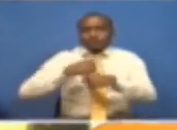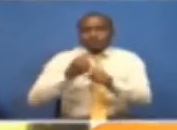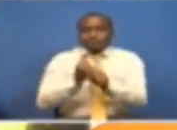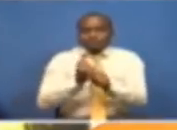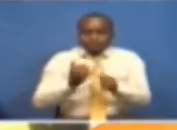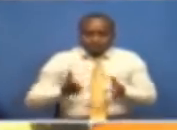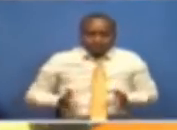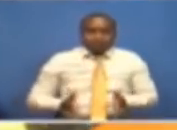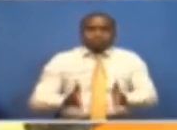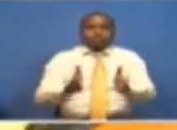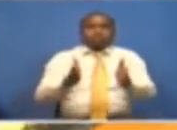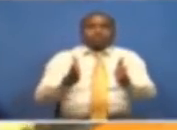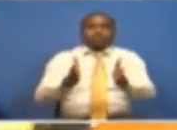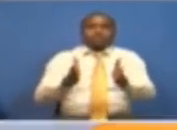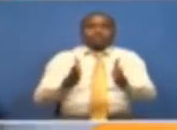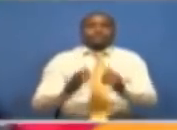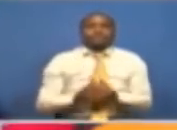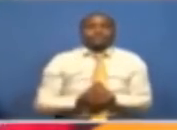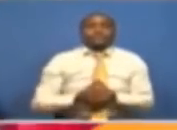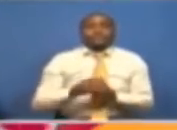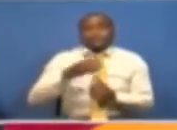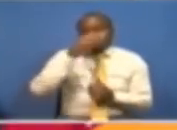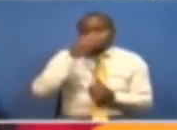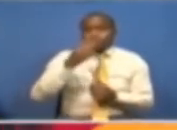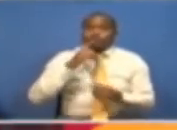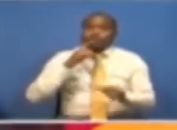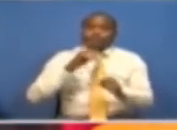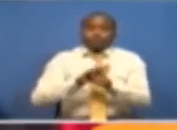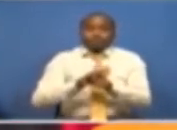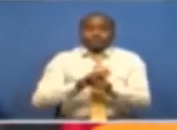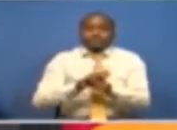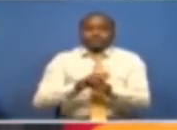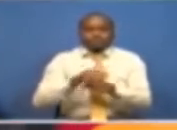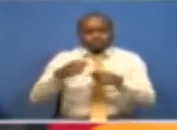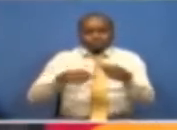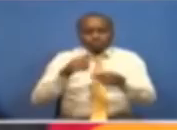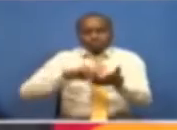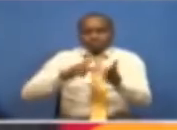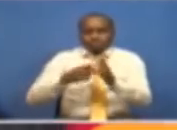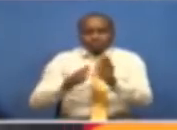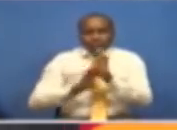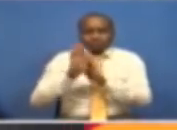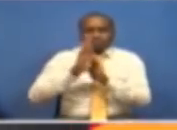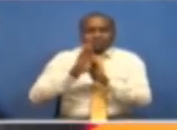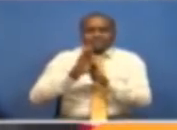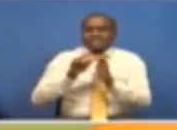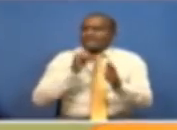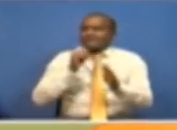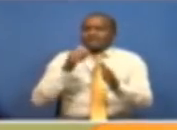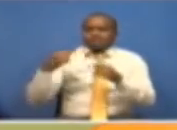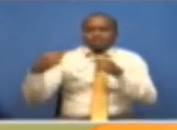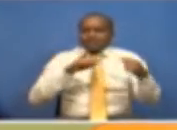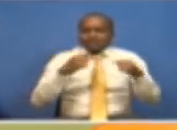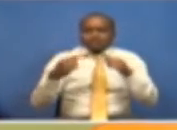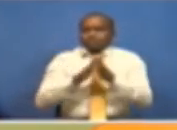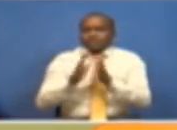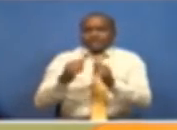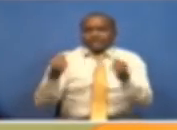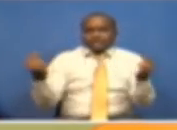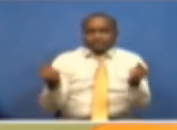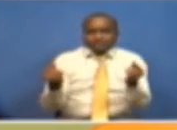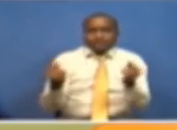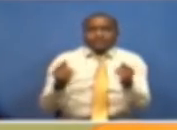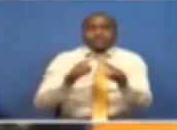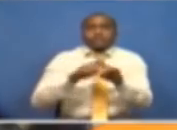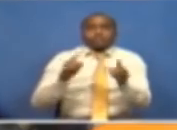na Manjalala na maili 10, Ruto ameapa kujihusisha na miradi ya maendeleo badala ya kujibizana na maadui wake. Hata hivyo, mbunge